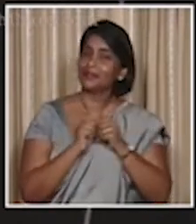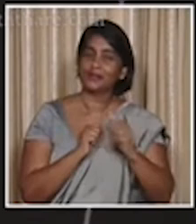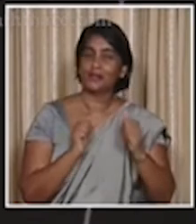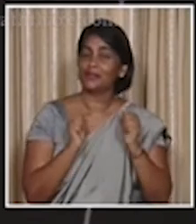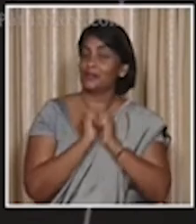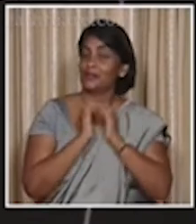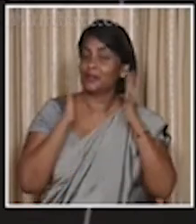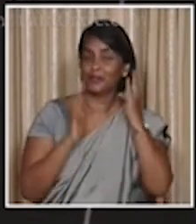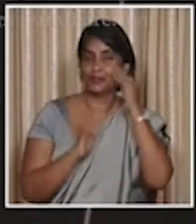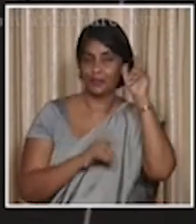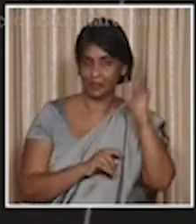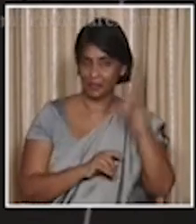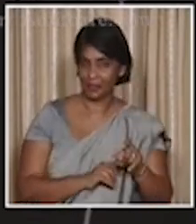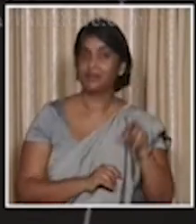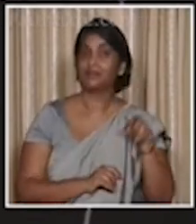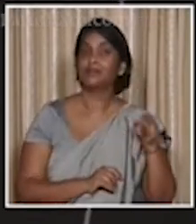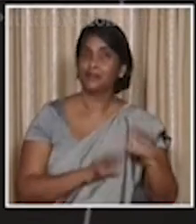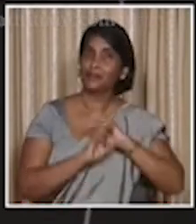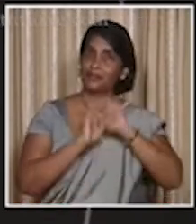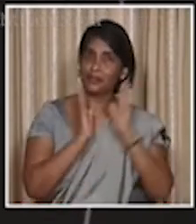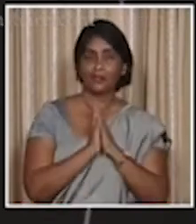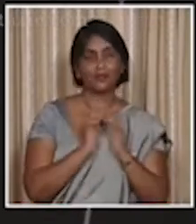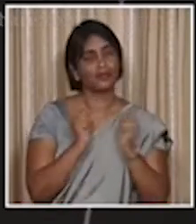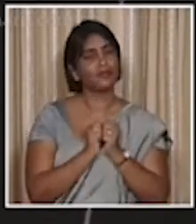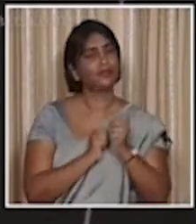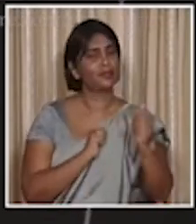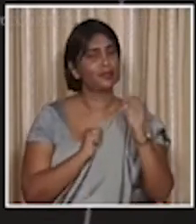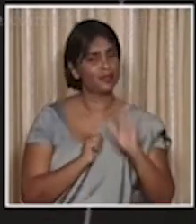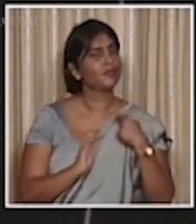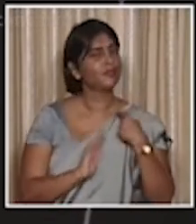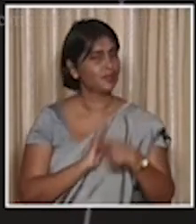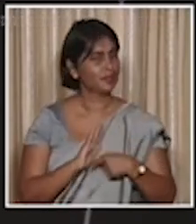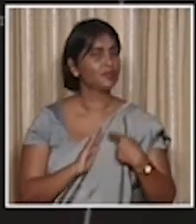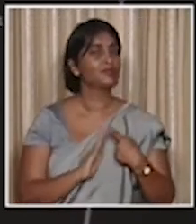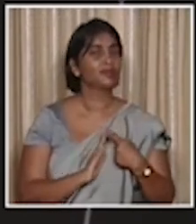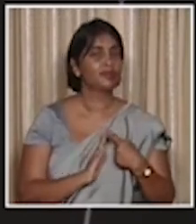කරන්න කාන්තාවක් හැටියට අපි ඒ සීලුම යුතුයකම් ඉටු කරනවා